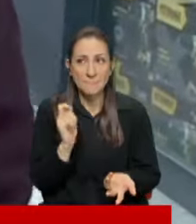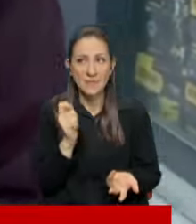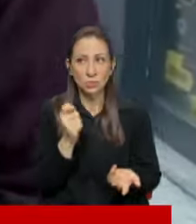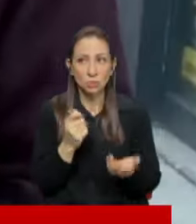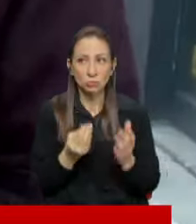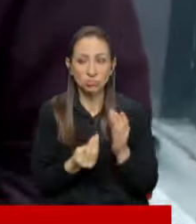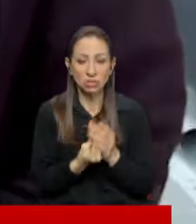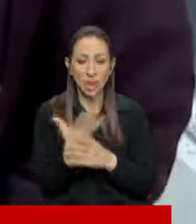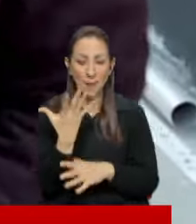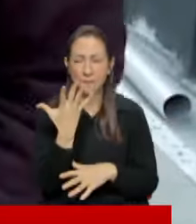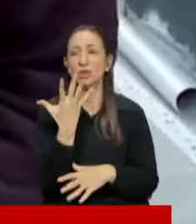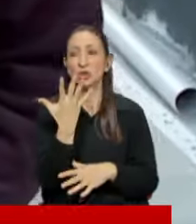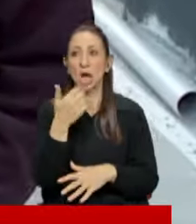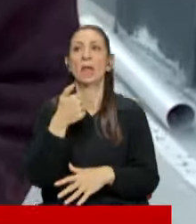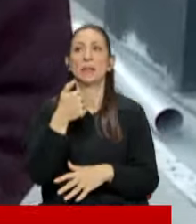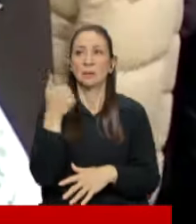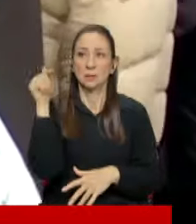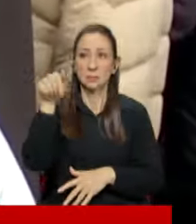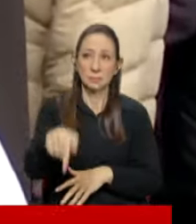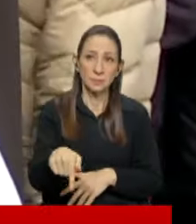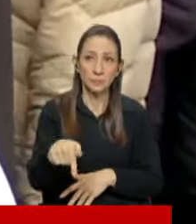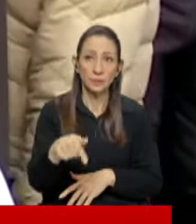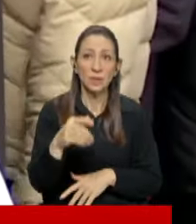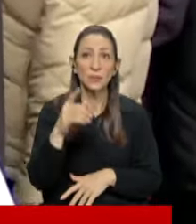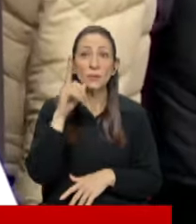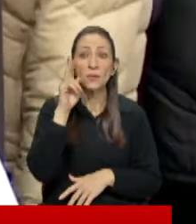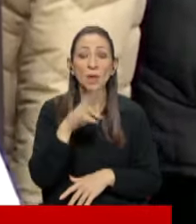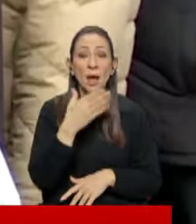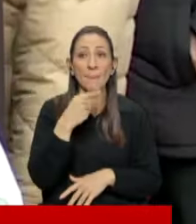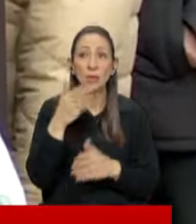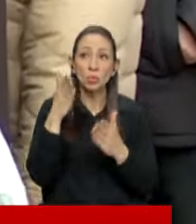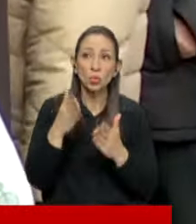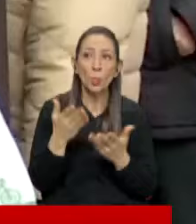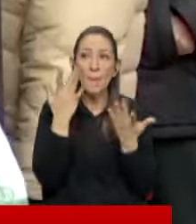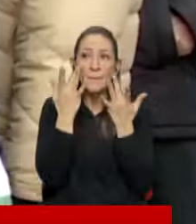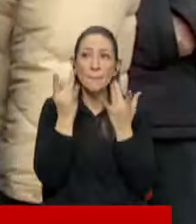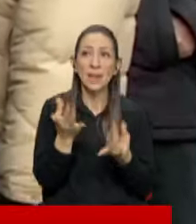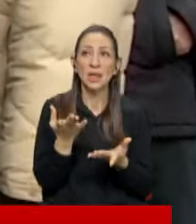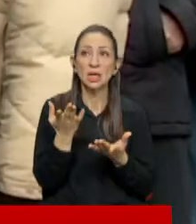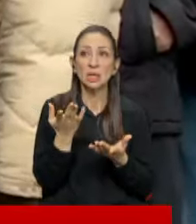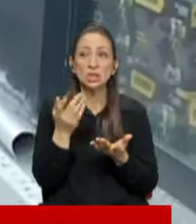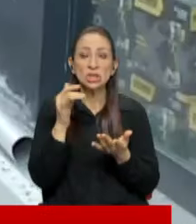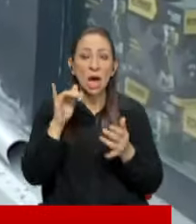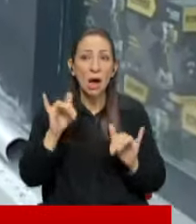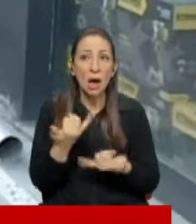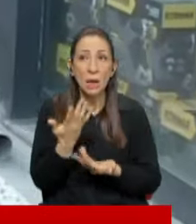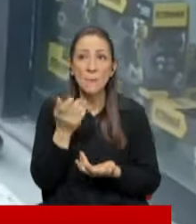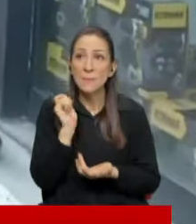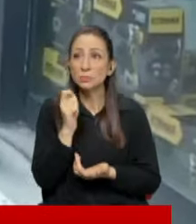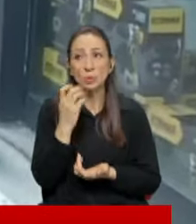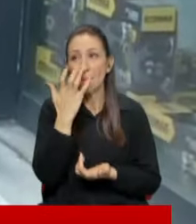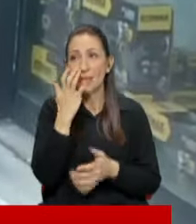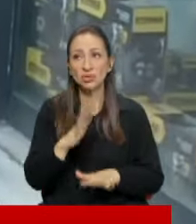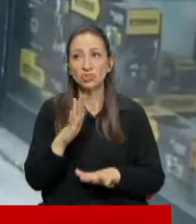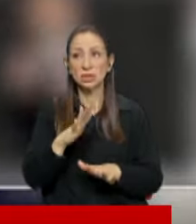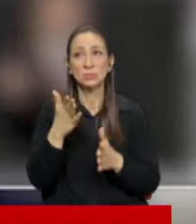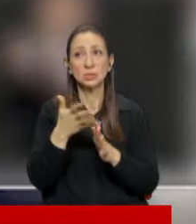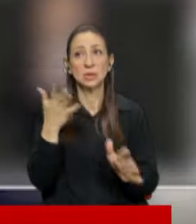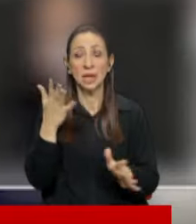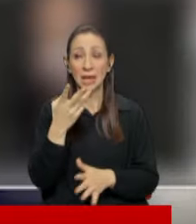sabahın 5'inde 6'sında buradayız. Vallahi emeklerin durumu belli zaten. Şartlar ağır. Mecbur bekleyeceğiz gelip